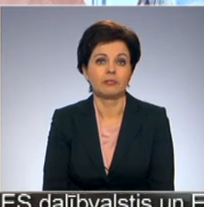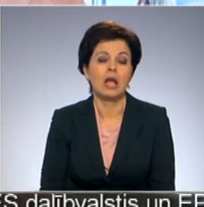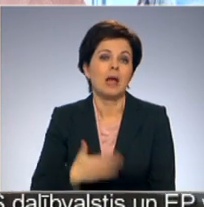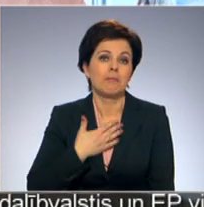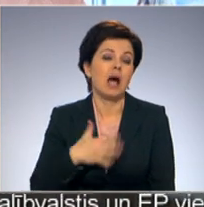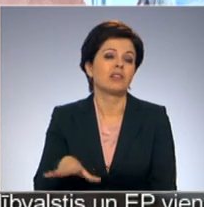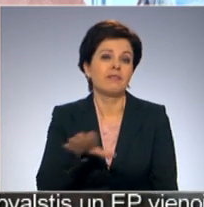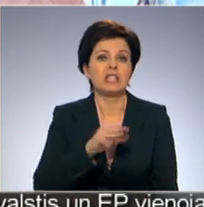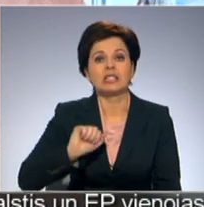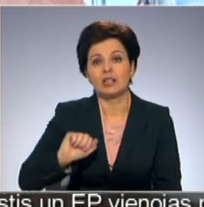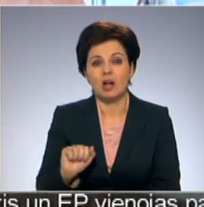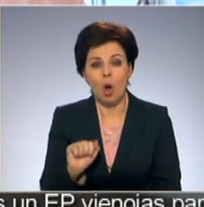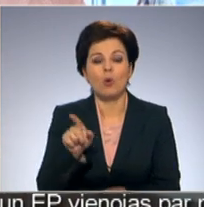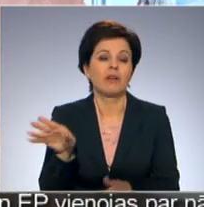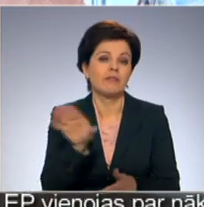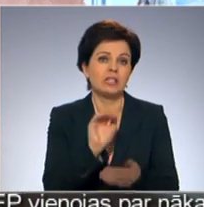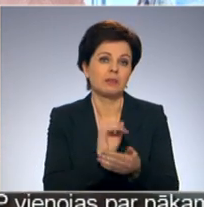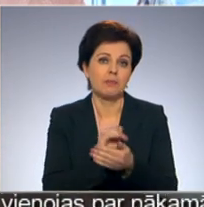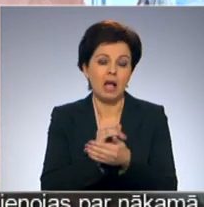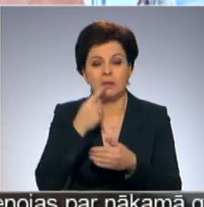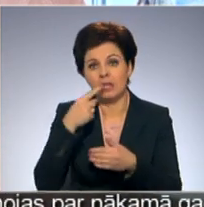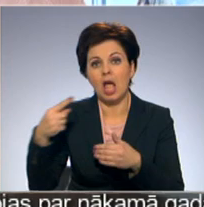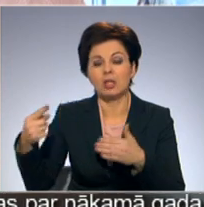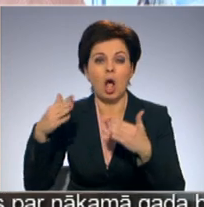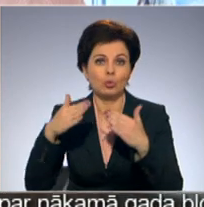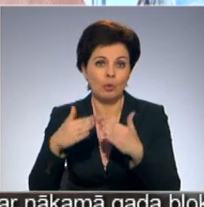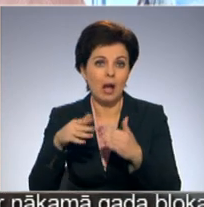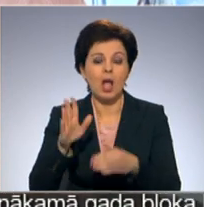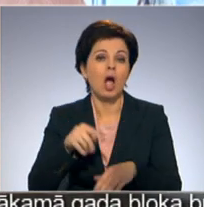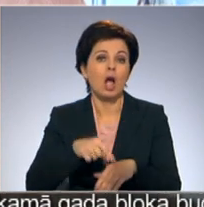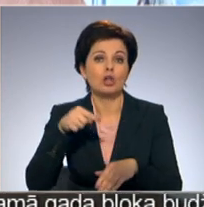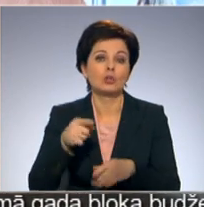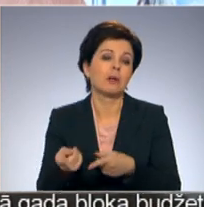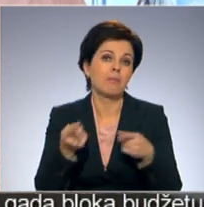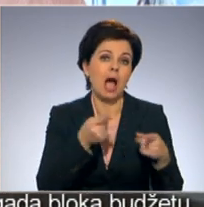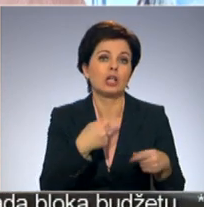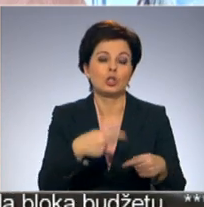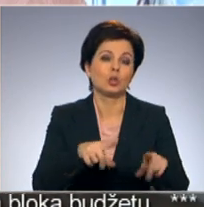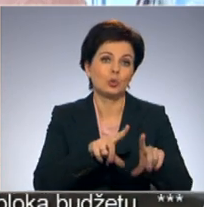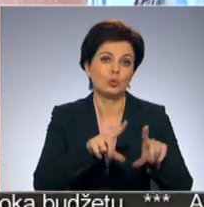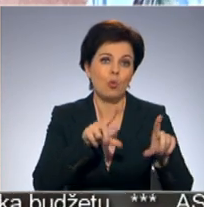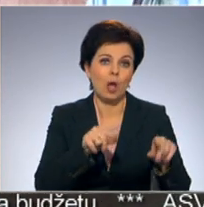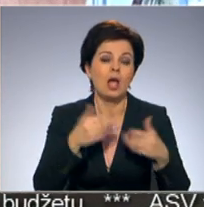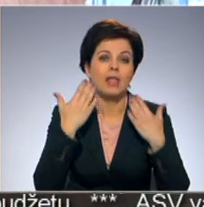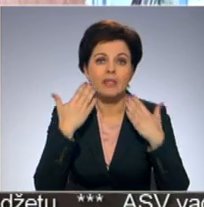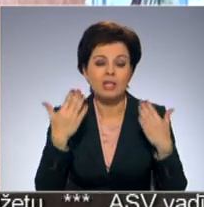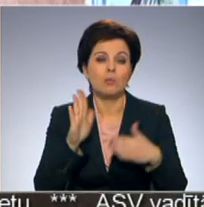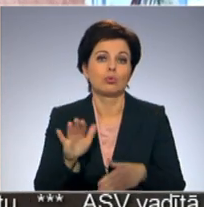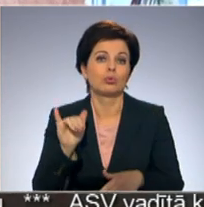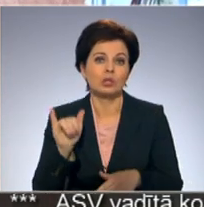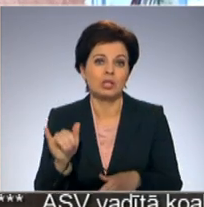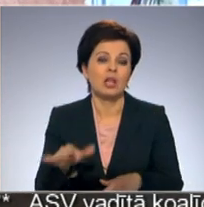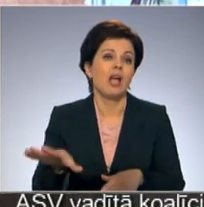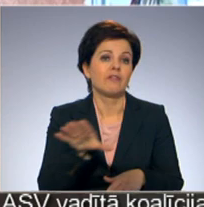Man šeit ir visi draugi, visus pazīstu, netālu no mājas arī. Kā tu justos, ja būtu jāpāriet uz citu skolu? Nezinu slikti, jo šeit es